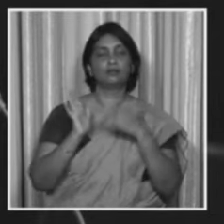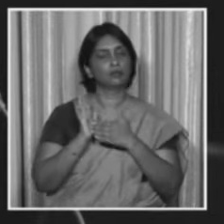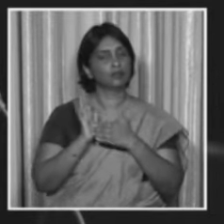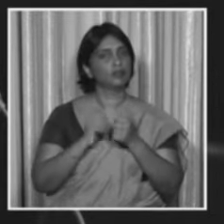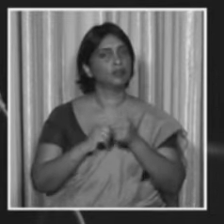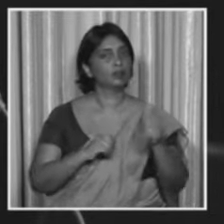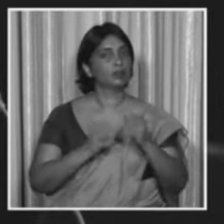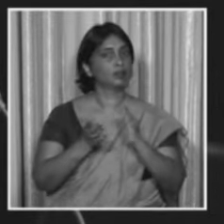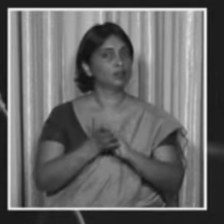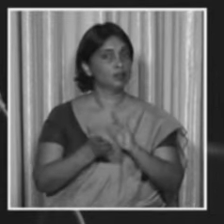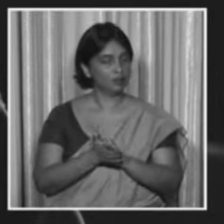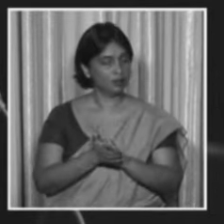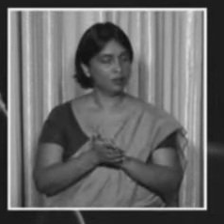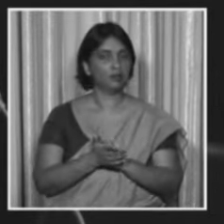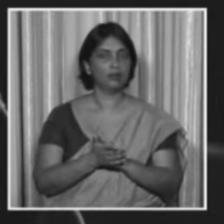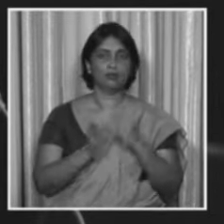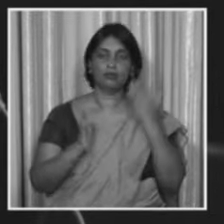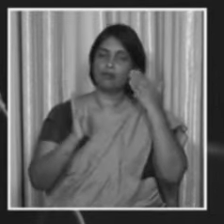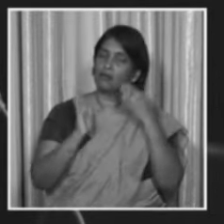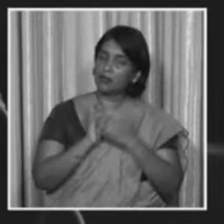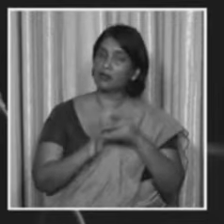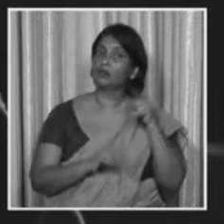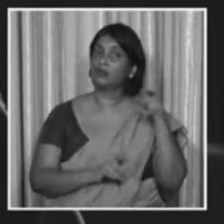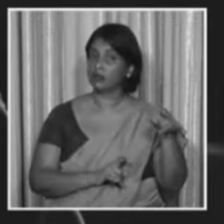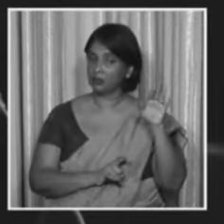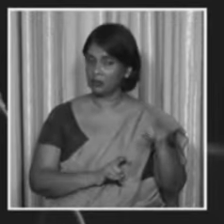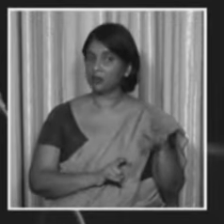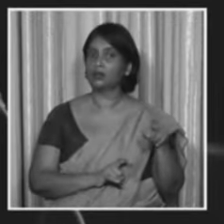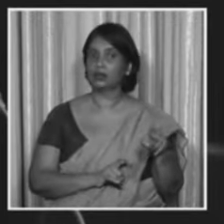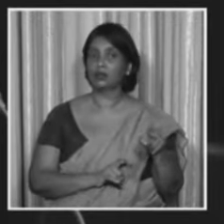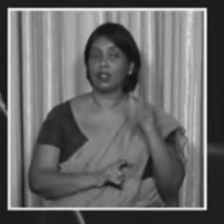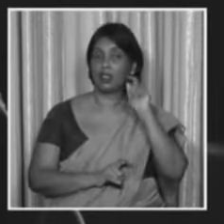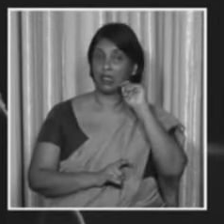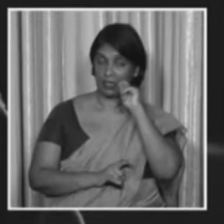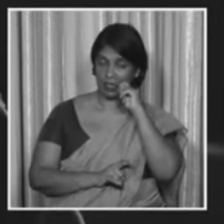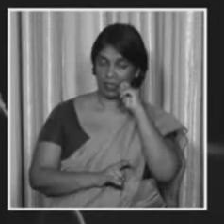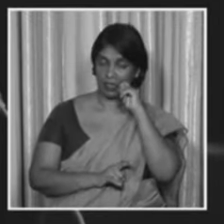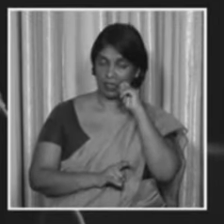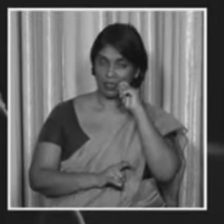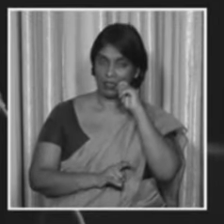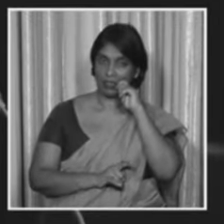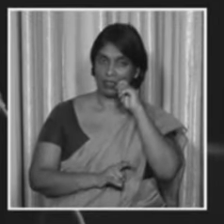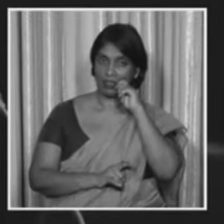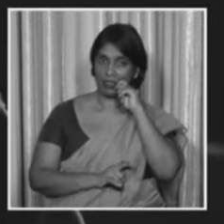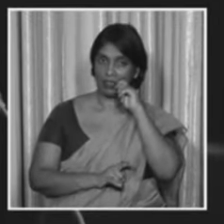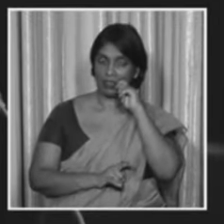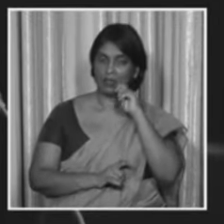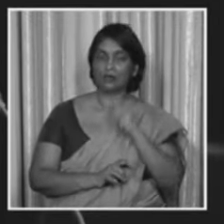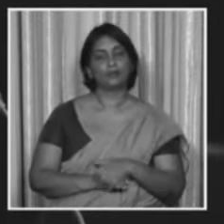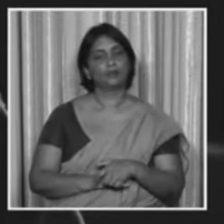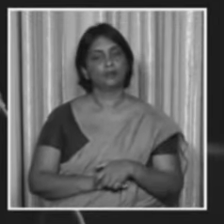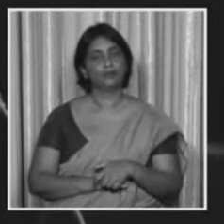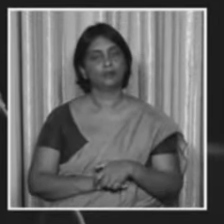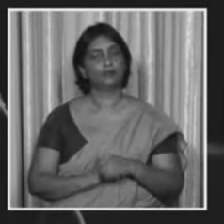தந்தையாருடைய அரசியல் வாரிசு என்ற காரணத்தினால் நஜீபே மஜீதுக்கு ஒரு